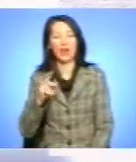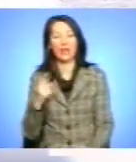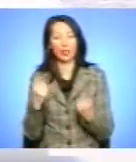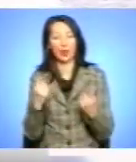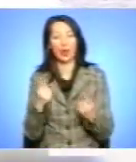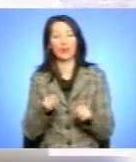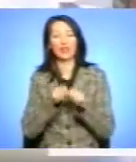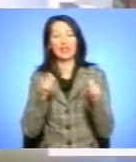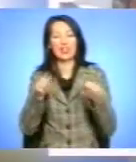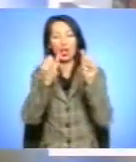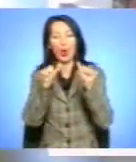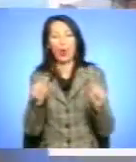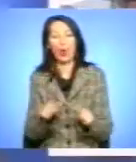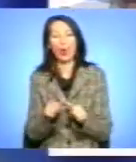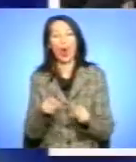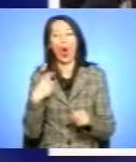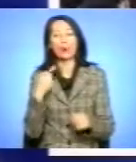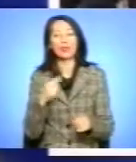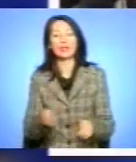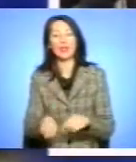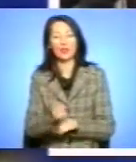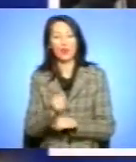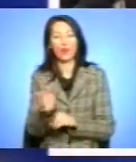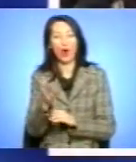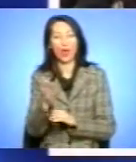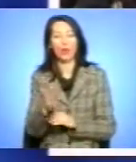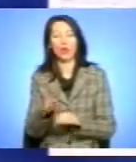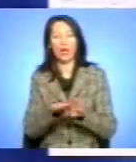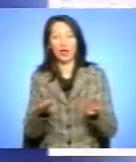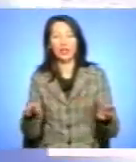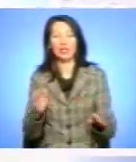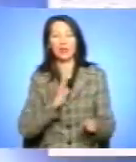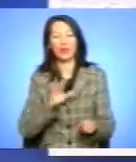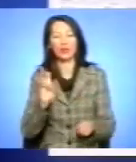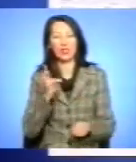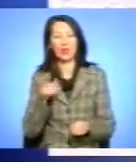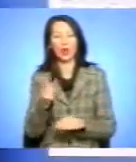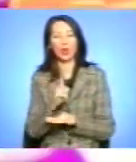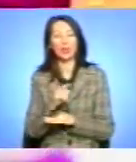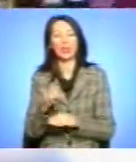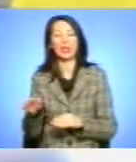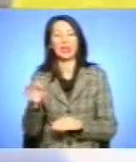Відкритий кубок області з вилову риби на кризі відбувся у неділю на Тернопільському ставі.